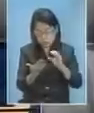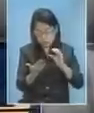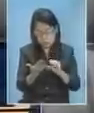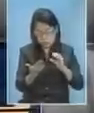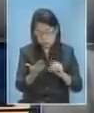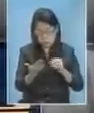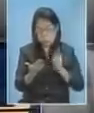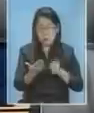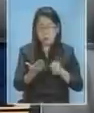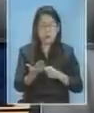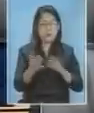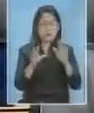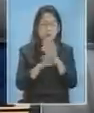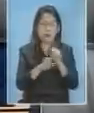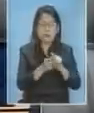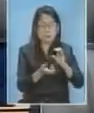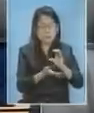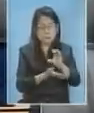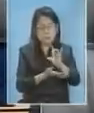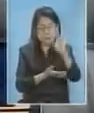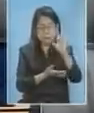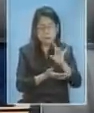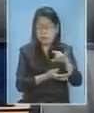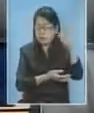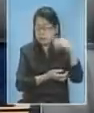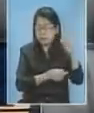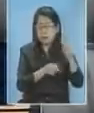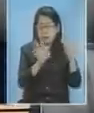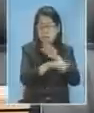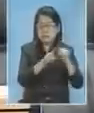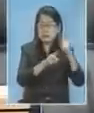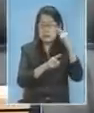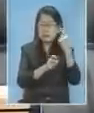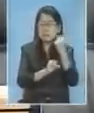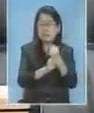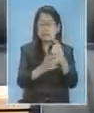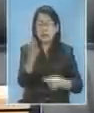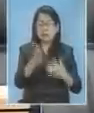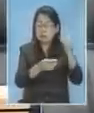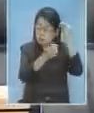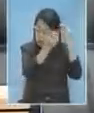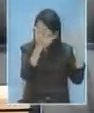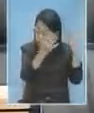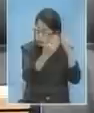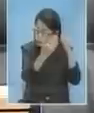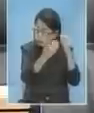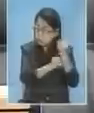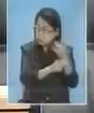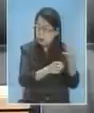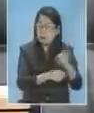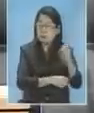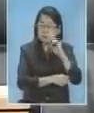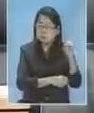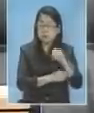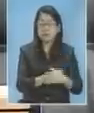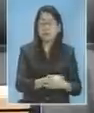บไร้วิสัยทัศน์และก็สุ่มเสี่ยงต่อการที่เราใช้งบประมาณที่มียอดสูงเป็นประวัติการ